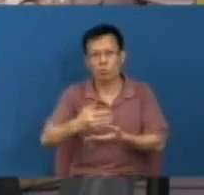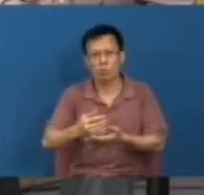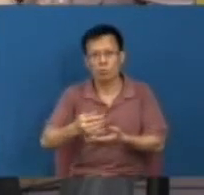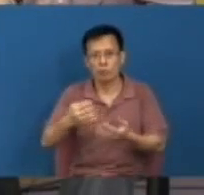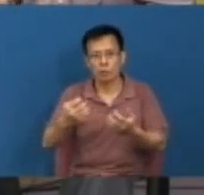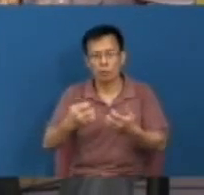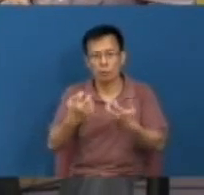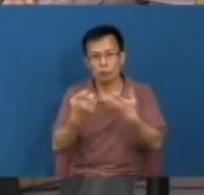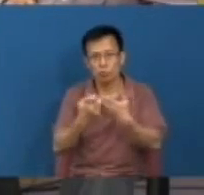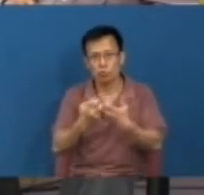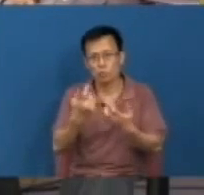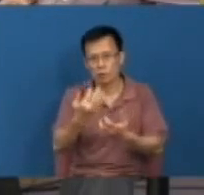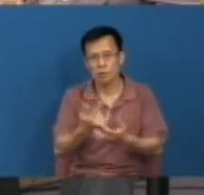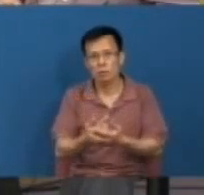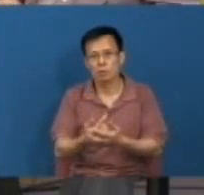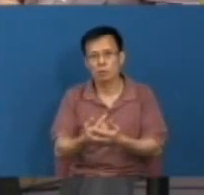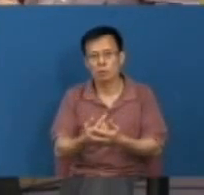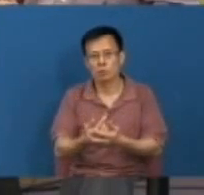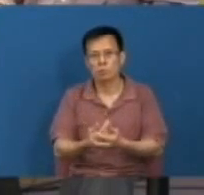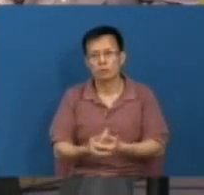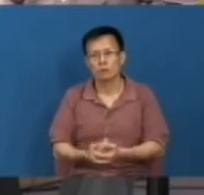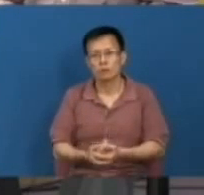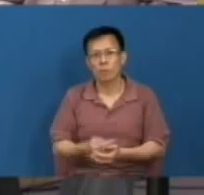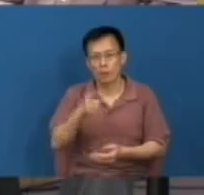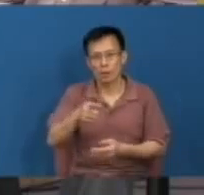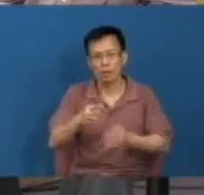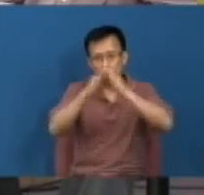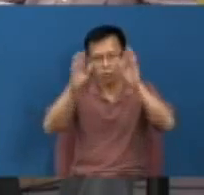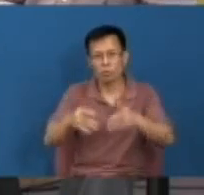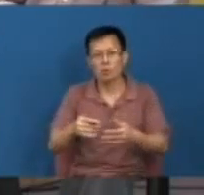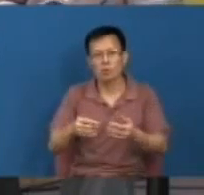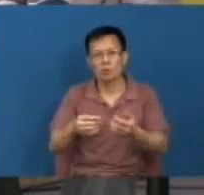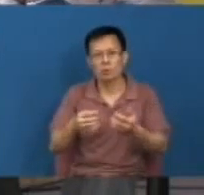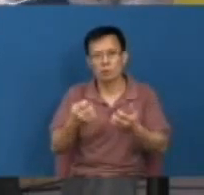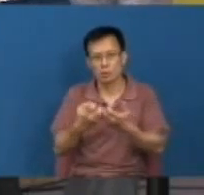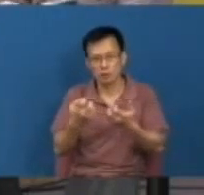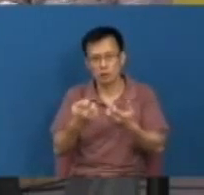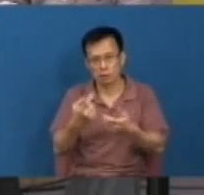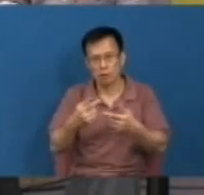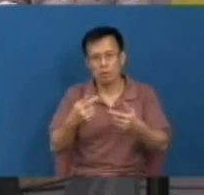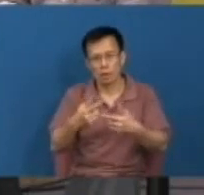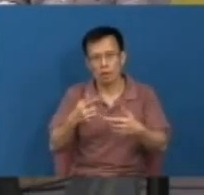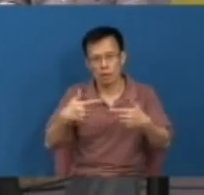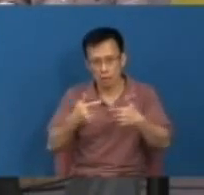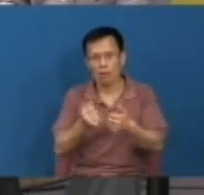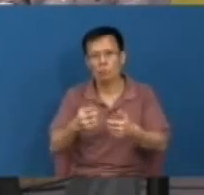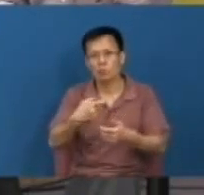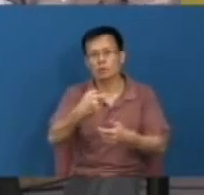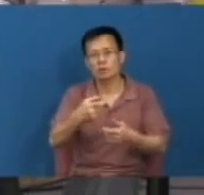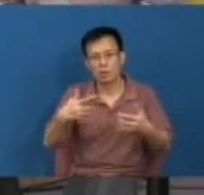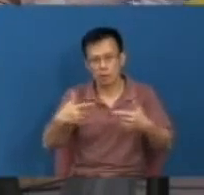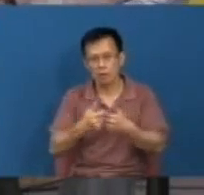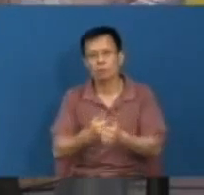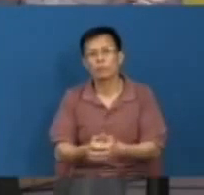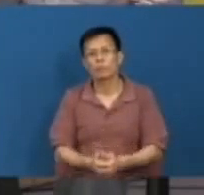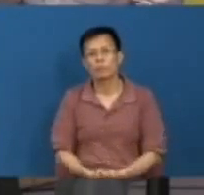中部分啦嚇。咁但係佢總之佢就話你係值咁多錢㗎啦。總之個數目就啱㗎啦。佢咁樣回覆我。咁其後其實 可唔可以話